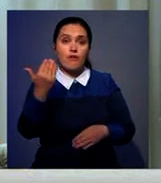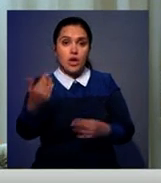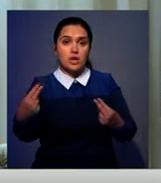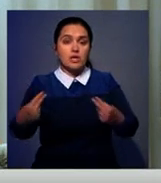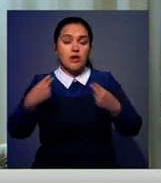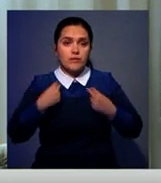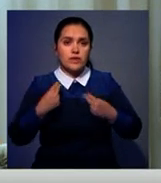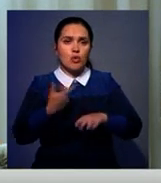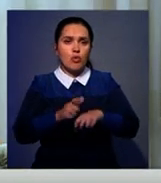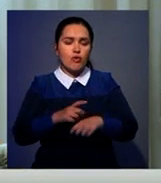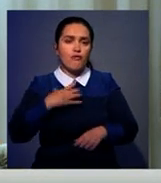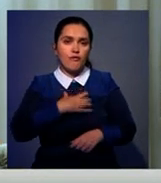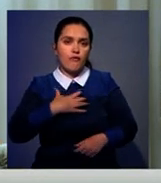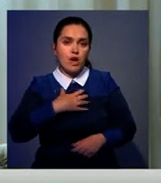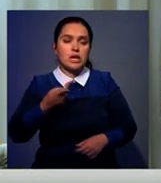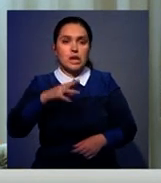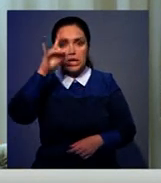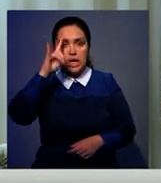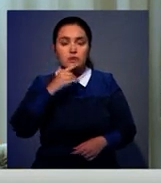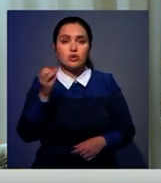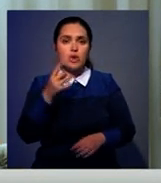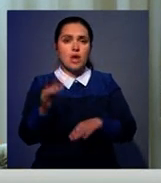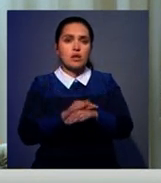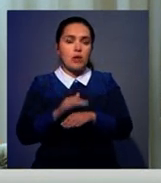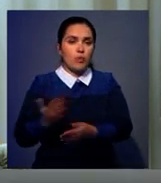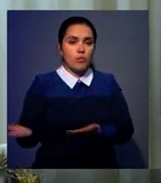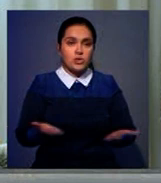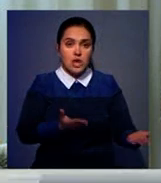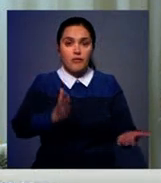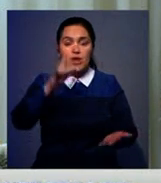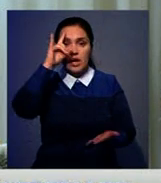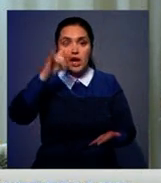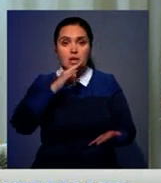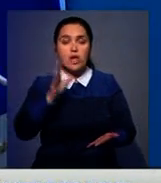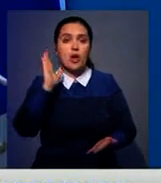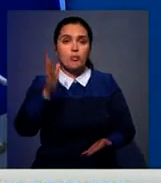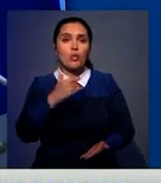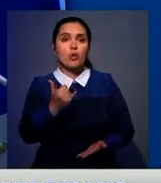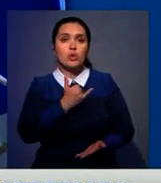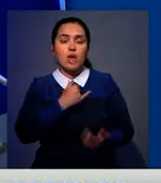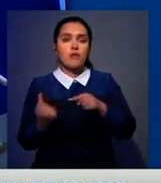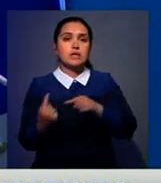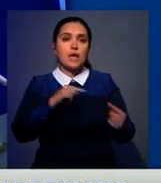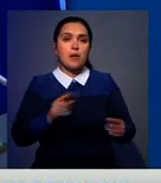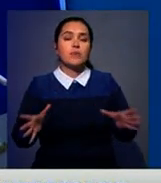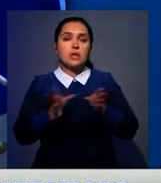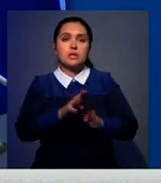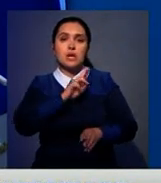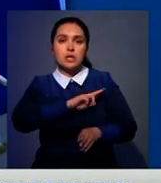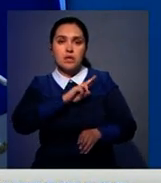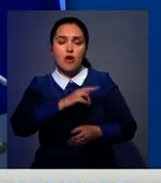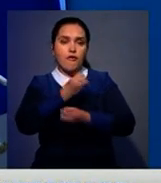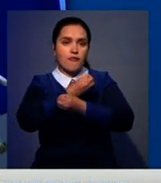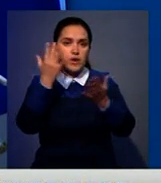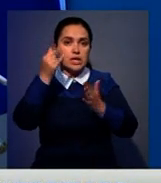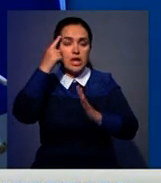имеет большое значение для нас. Еще раз добро пожаловать в Казахстан. Думаю, что будущее у нашего взаимного сотрудничества светлое